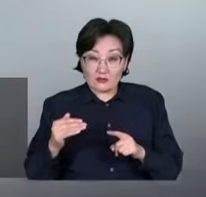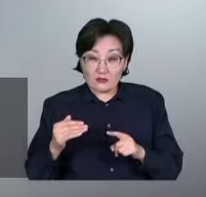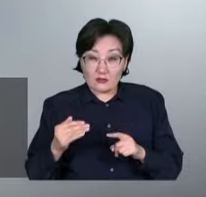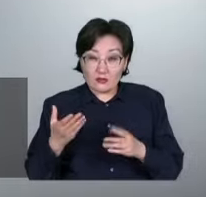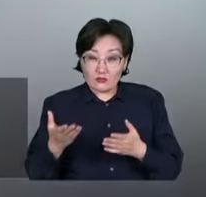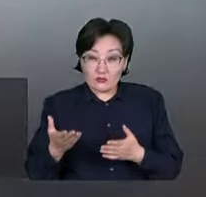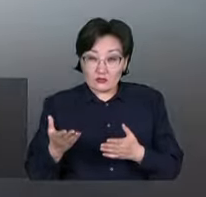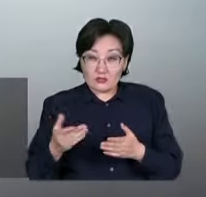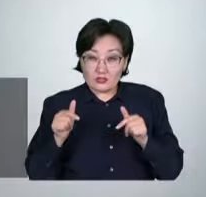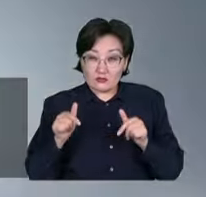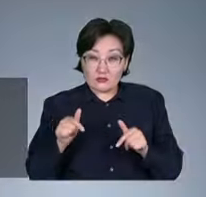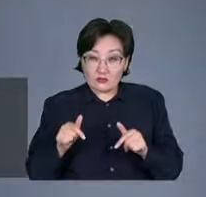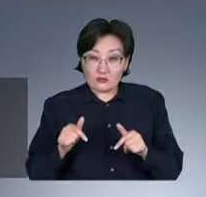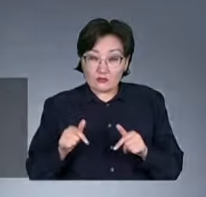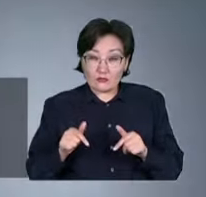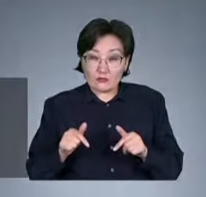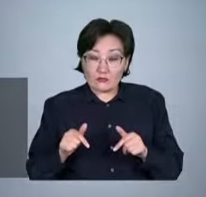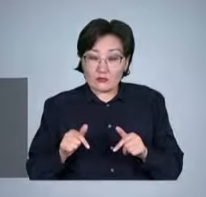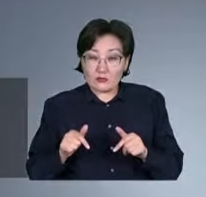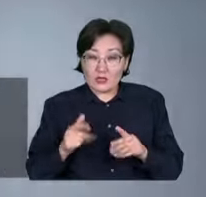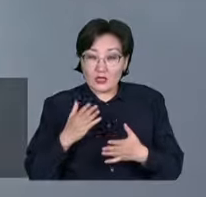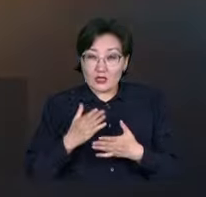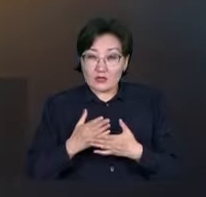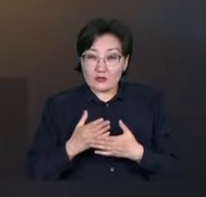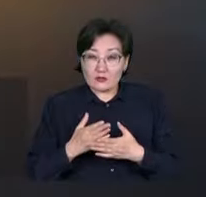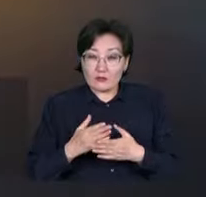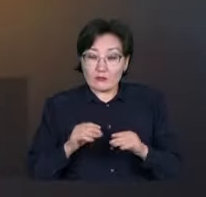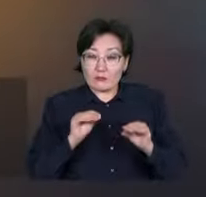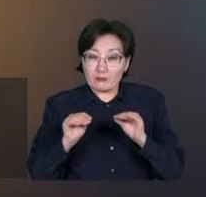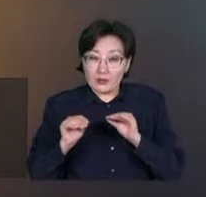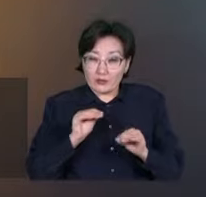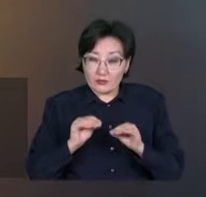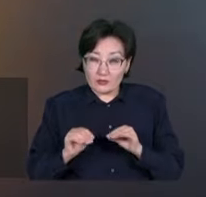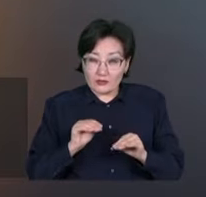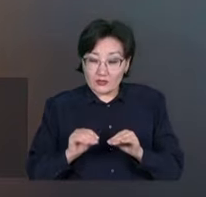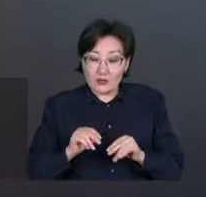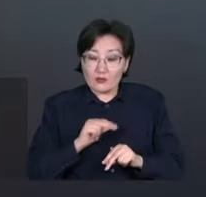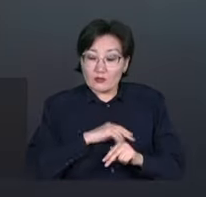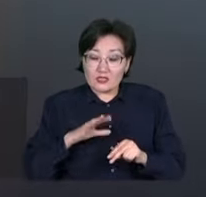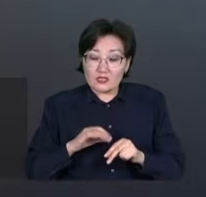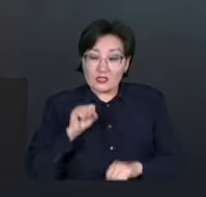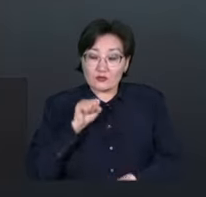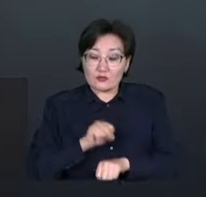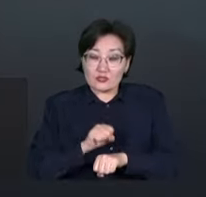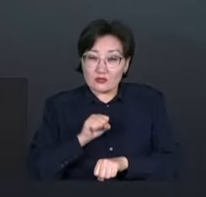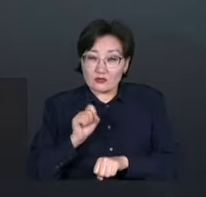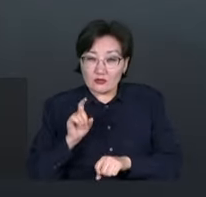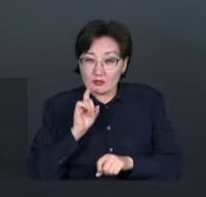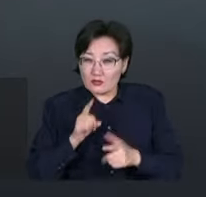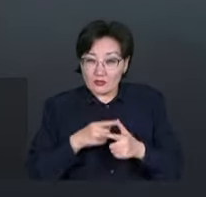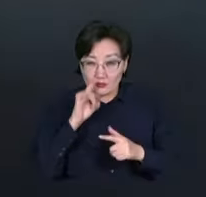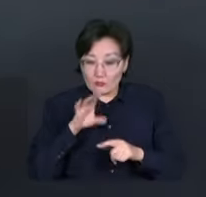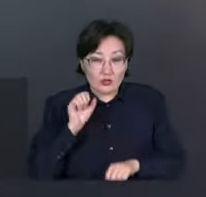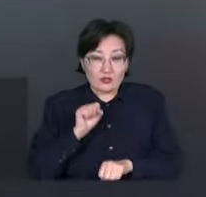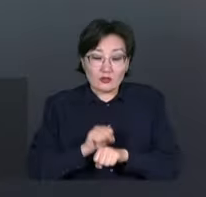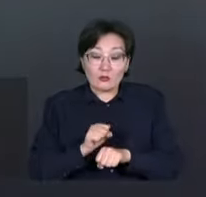Вот здесь по приборкам неисправности. Будет тормозить прицеп или не будет тормозить. Бұл